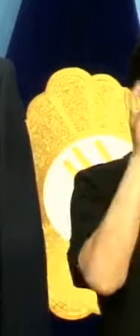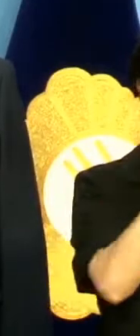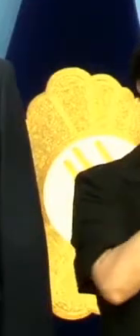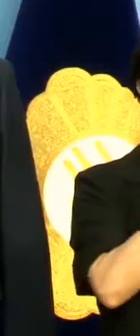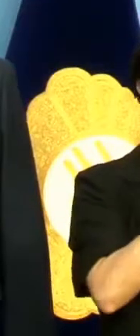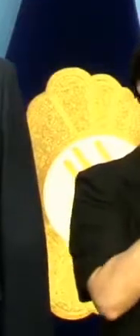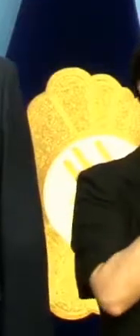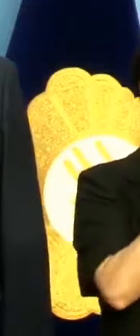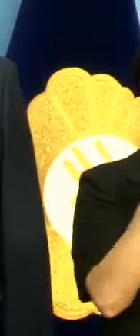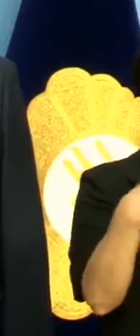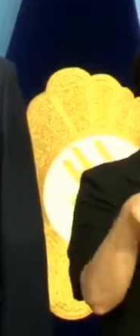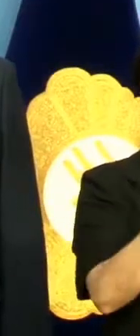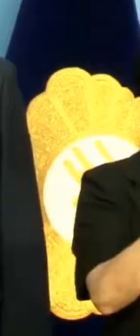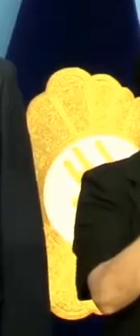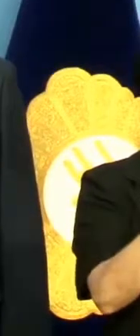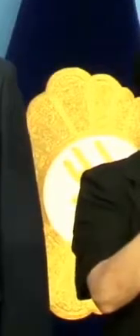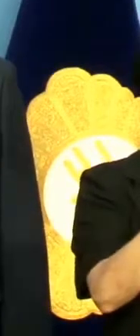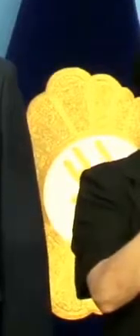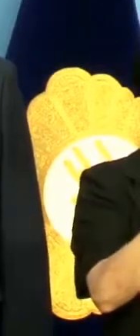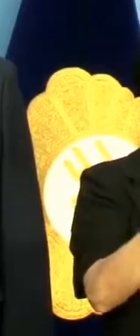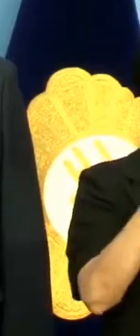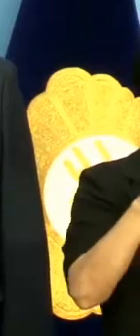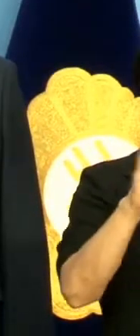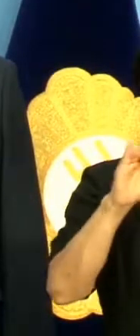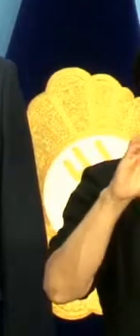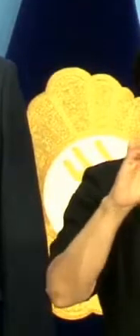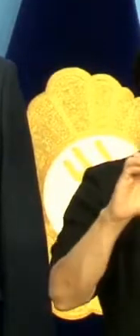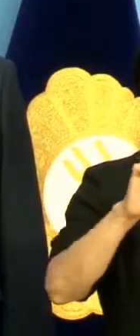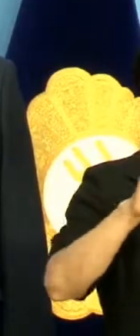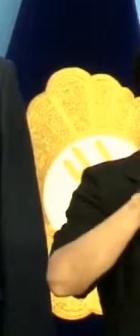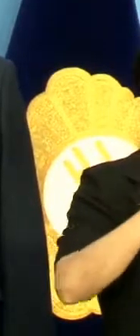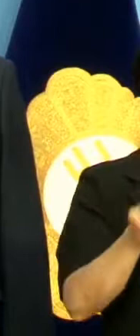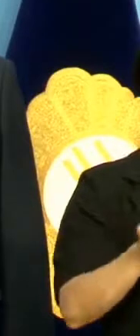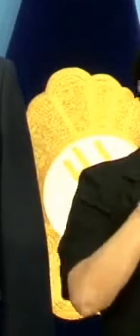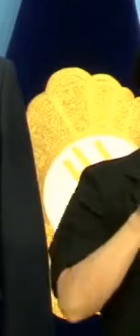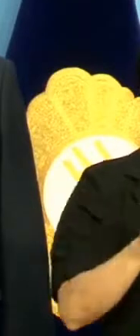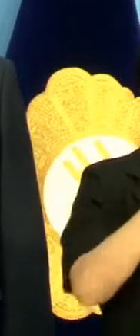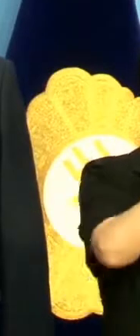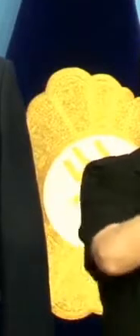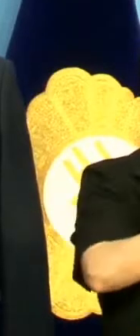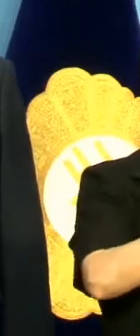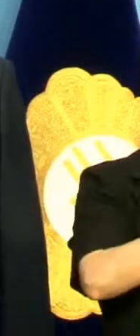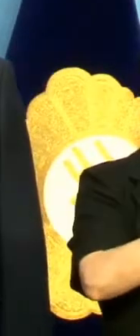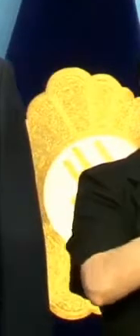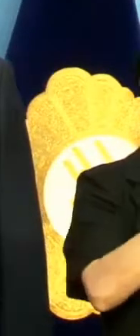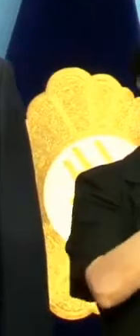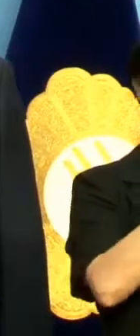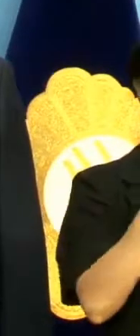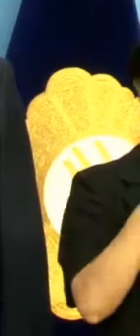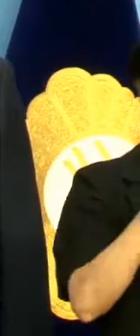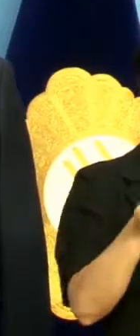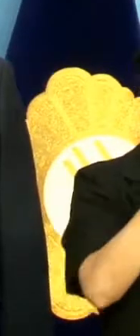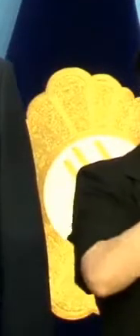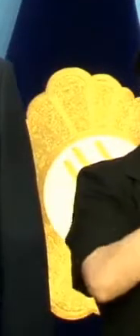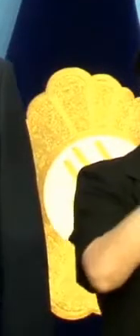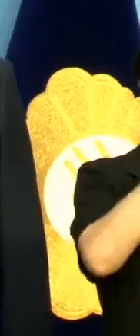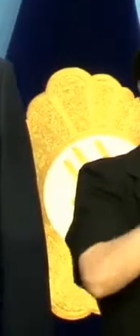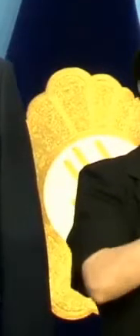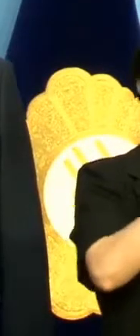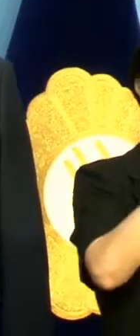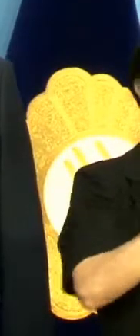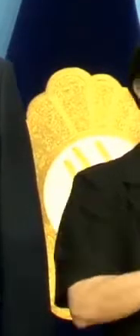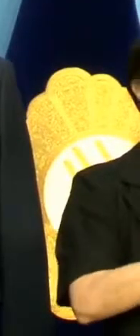지원하기 위해 듀 캐야 에 시와 이스타 ffp 삼양 가속기로 하여금 실질적으로